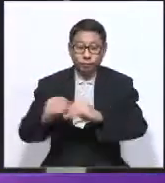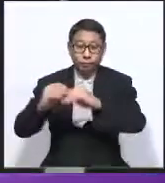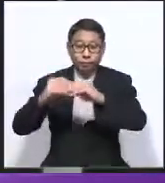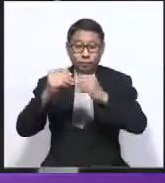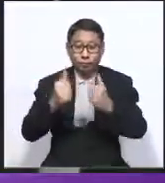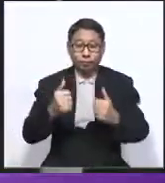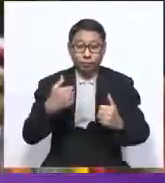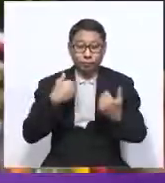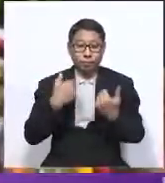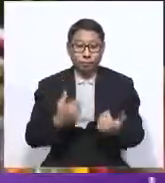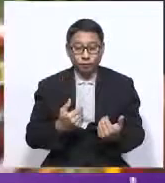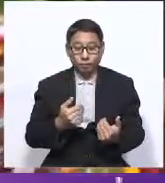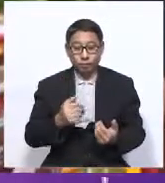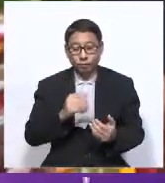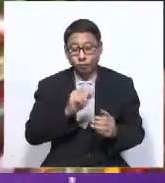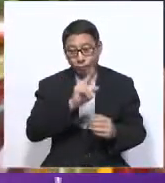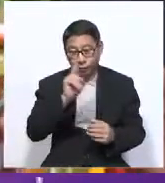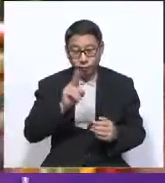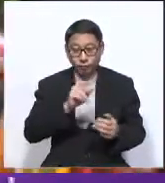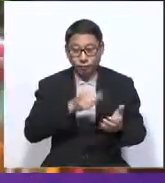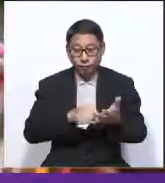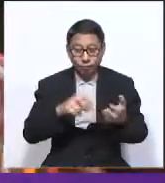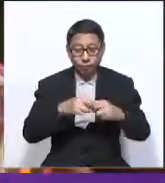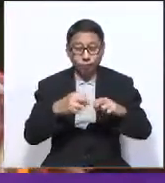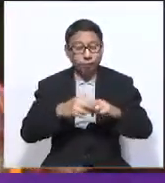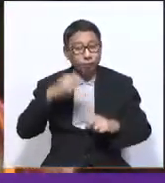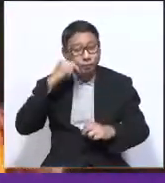ขึ้นนะคะนำเรื่องของการแก้ไขปัญหา